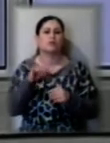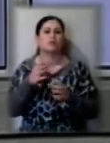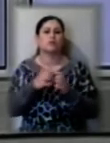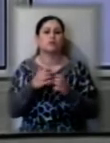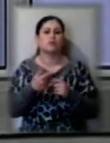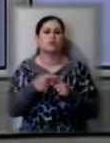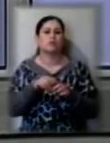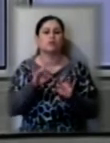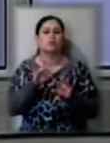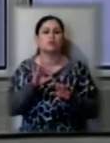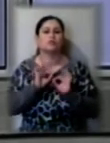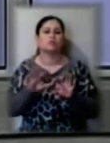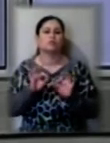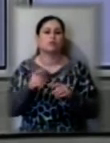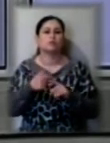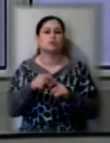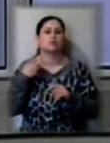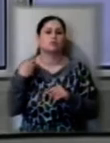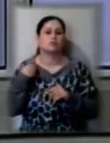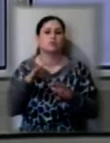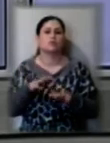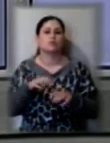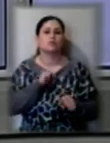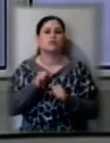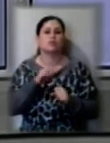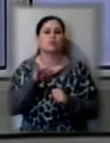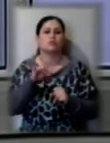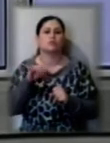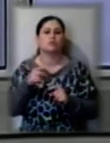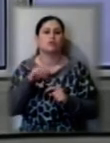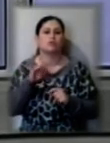кореспондентам Суспільного розказала начальниця міського управління культури Лариса Косенко.